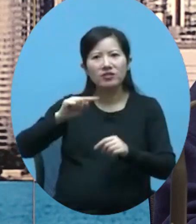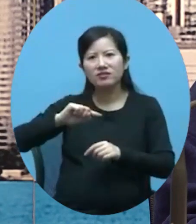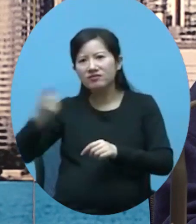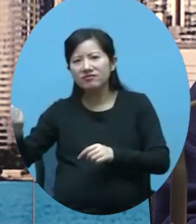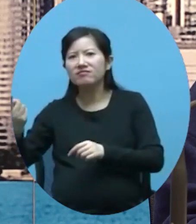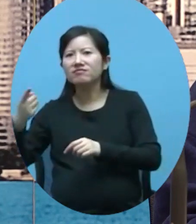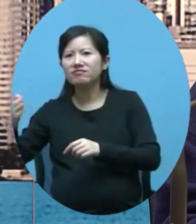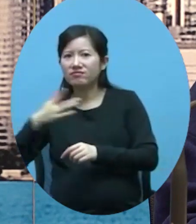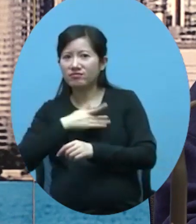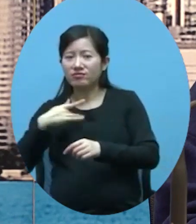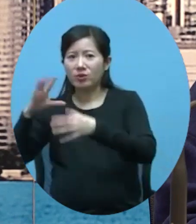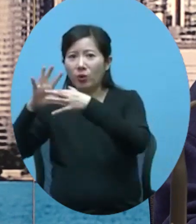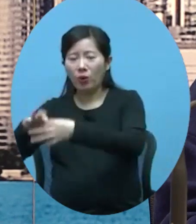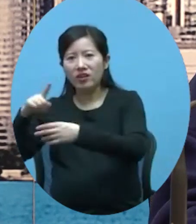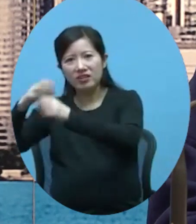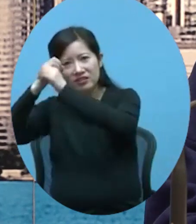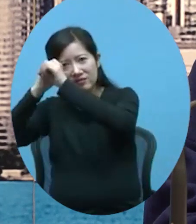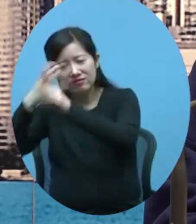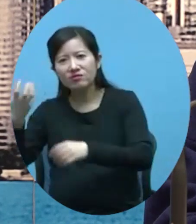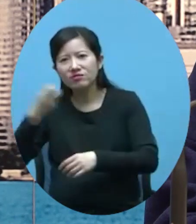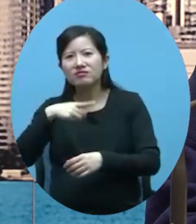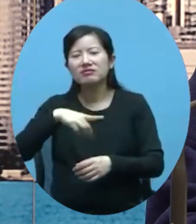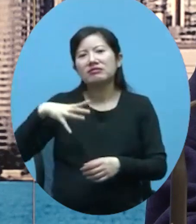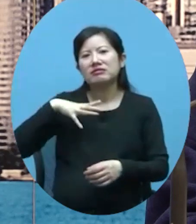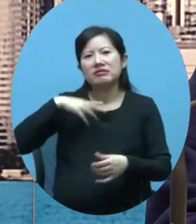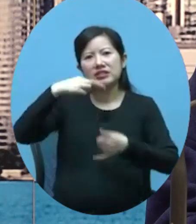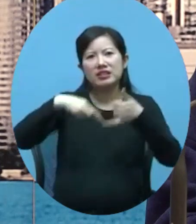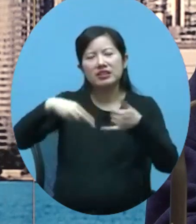看看究竟他的病情是怎樣梁醫生